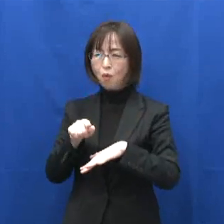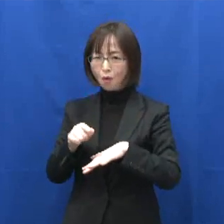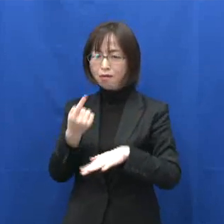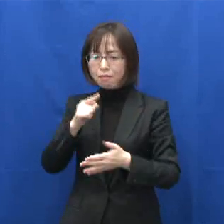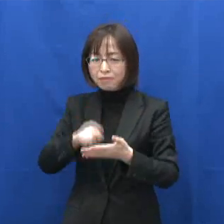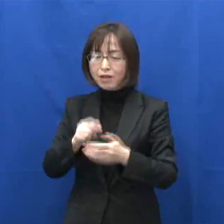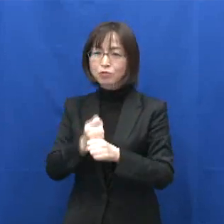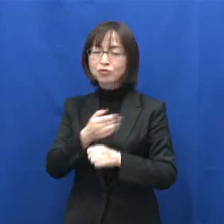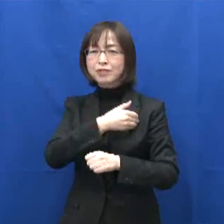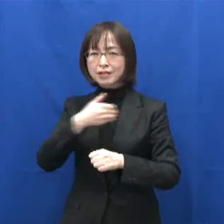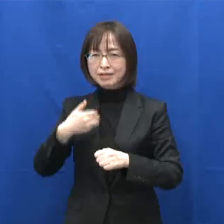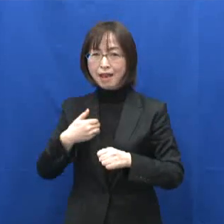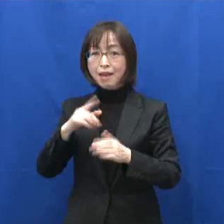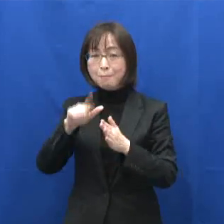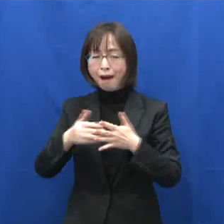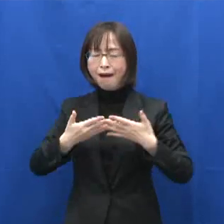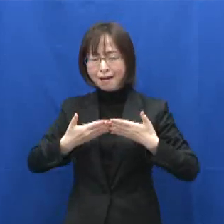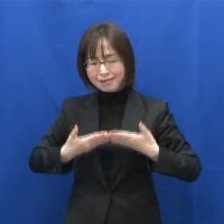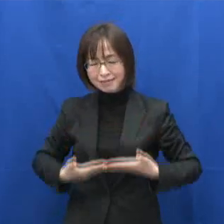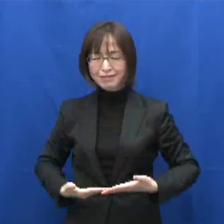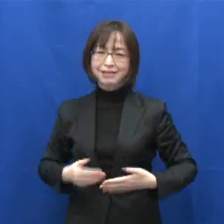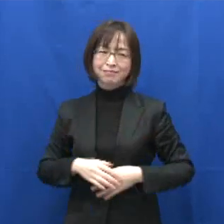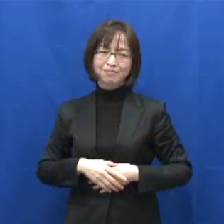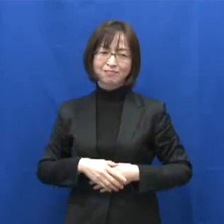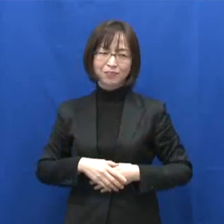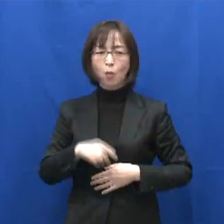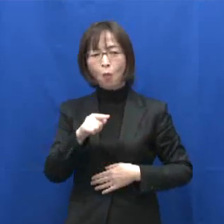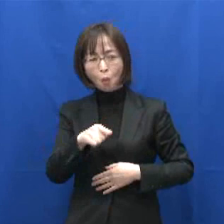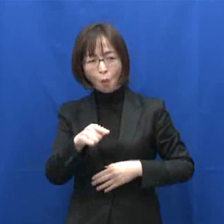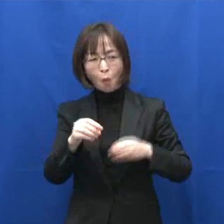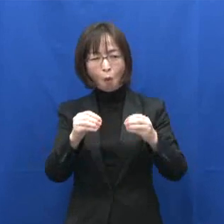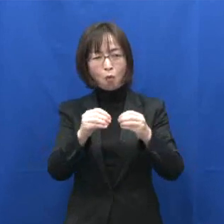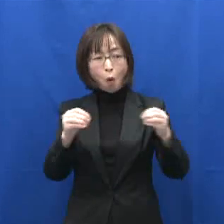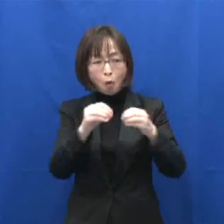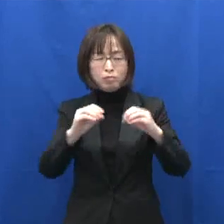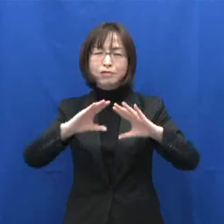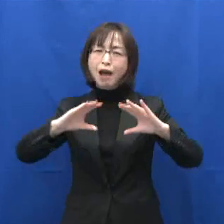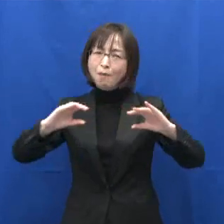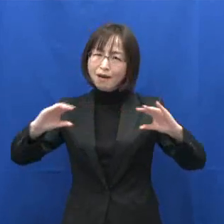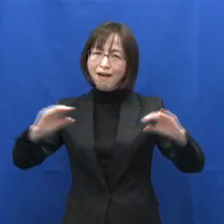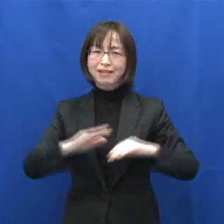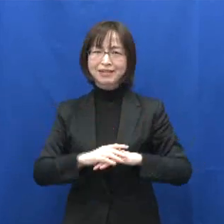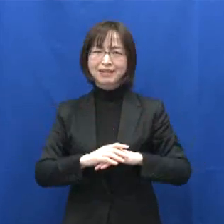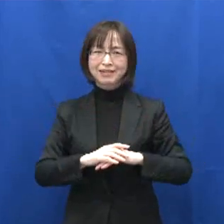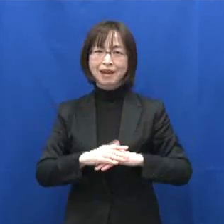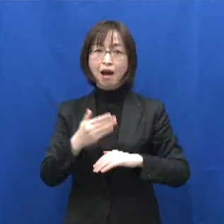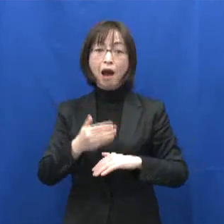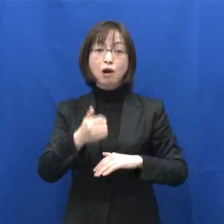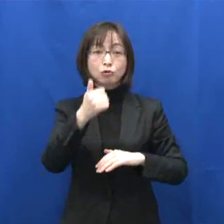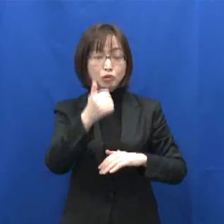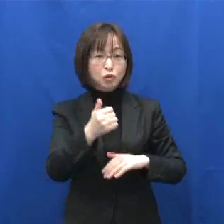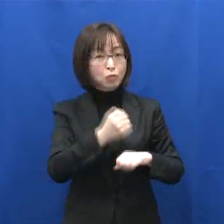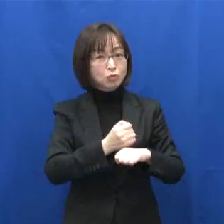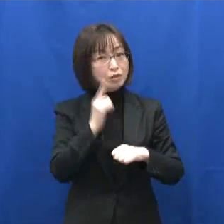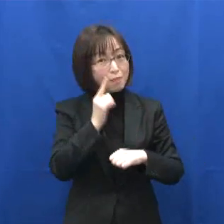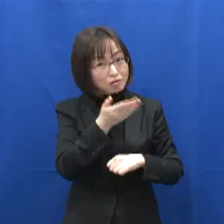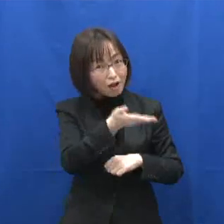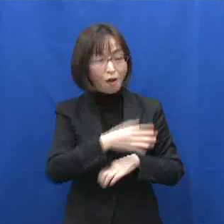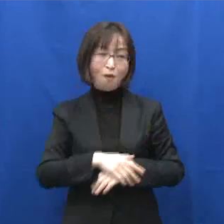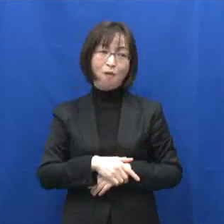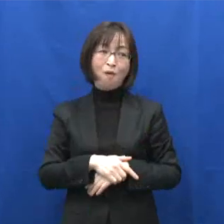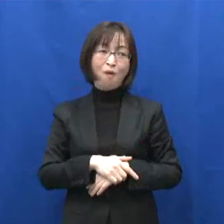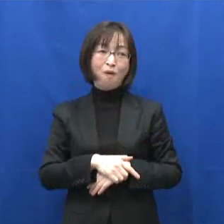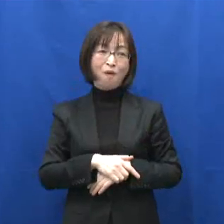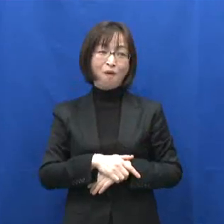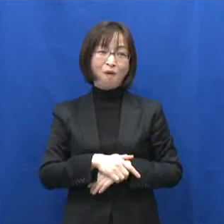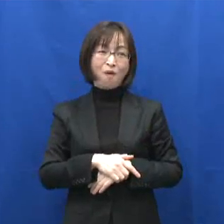はい、 あの安心してね。うん、あ、だけどこのゴムが柔らかいですから。 そうなんです。口調もちょっと作ってみますか。 いやいやい